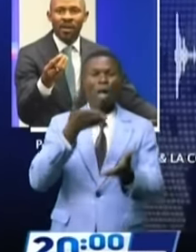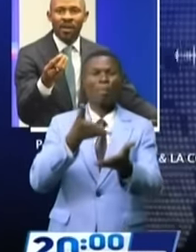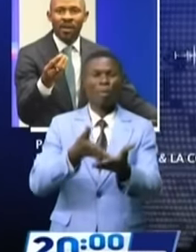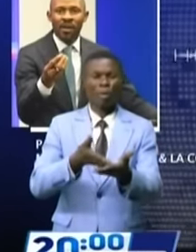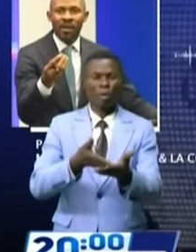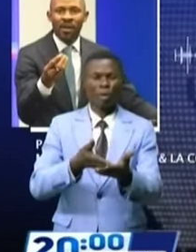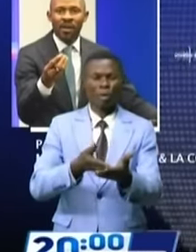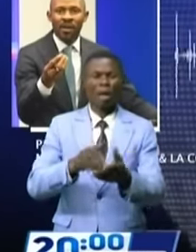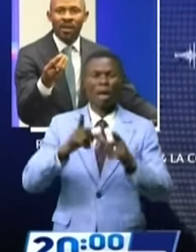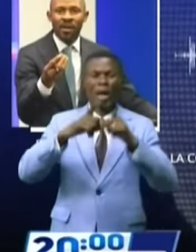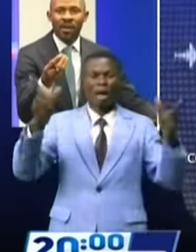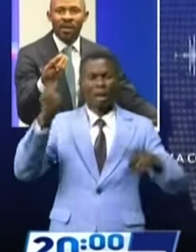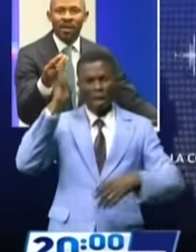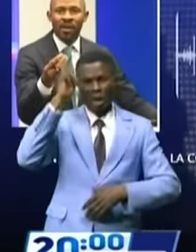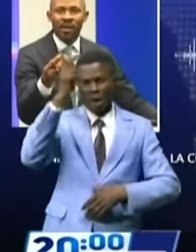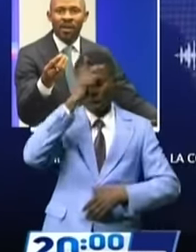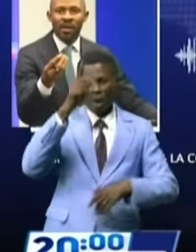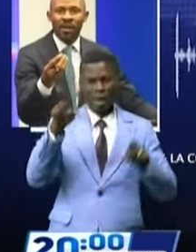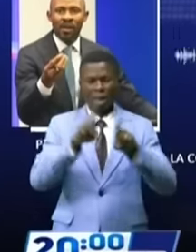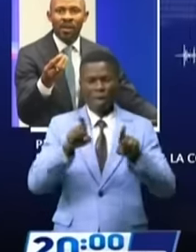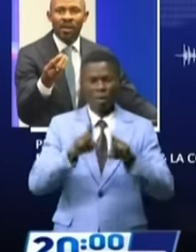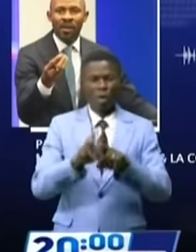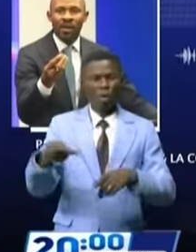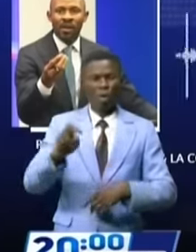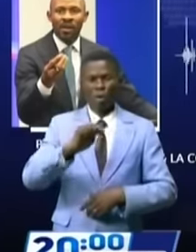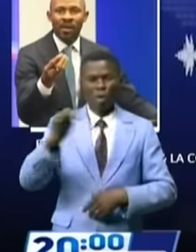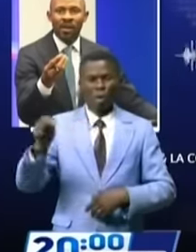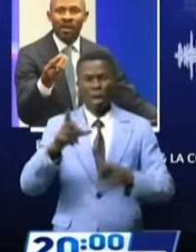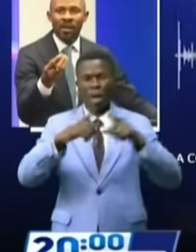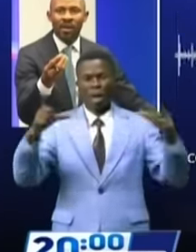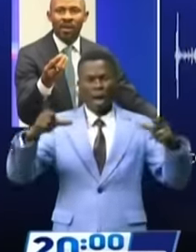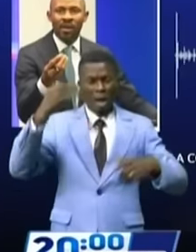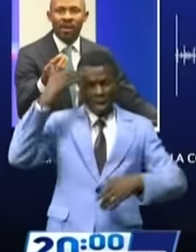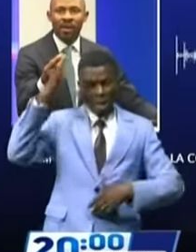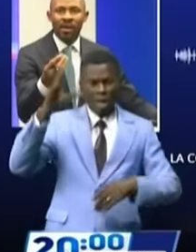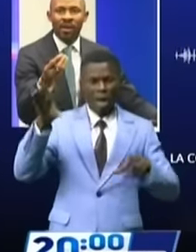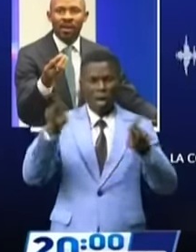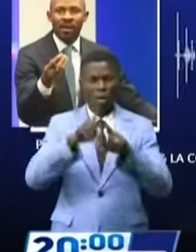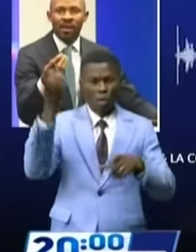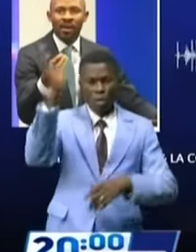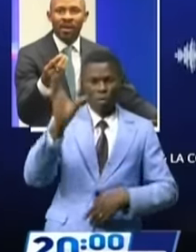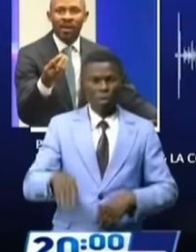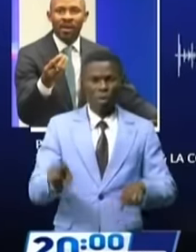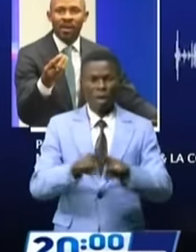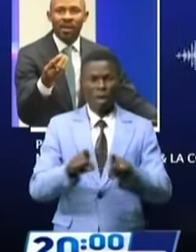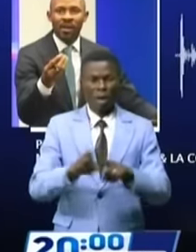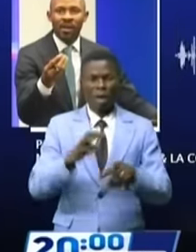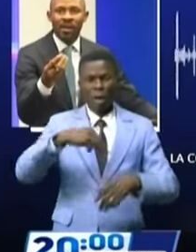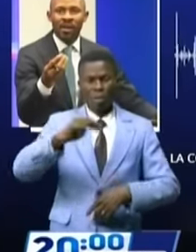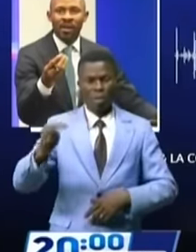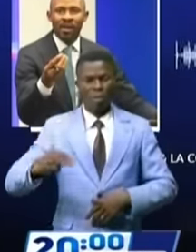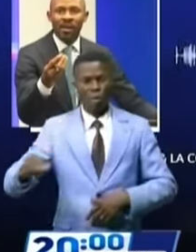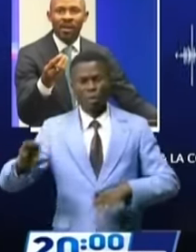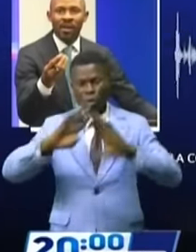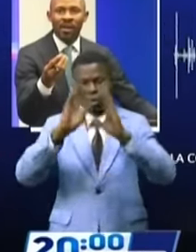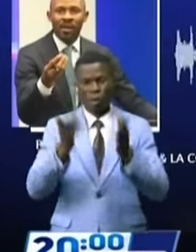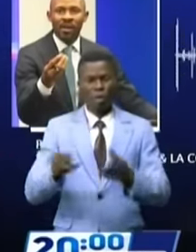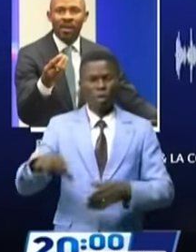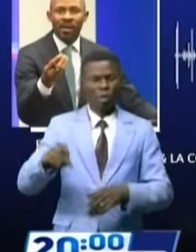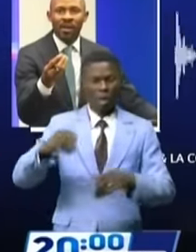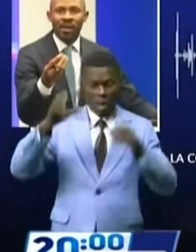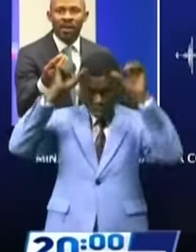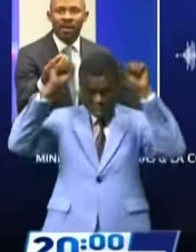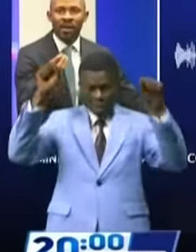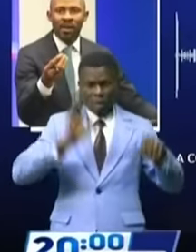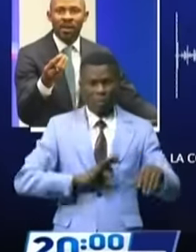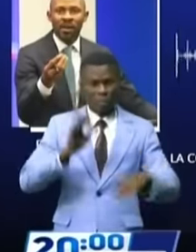le Grand Katanga, comme la Grande Orientale, comme le Grand Équateur, comme le Congo central, comme le Maniema, toutes les provinces où le président de la